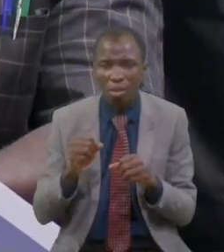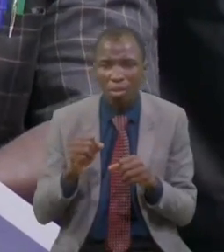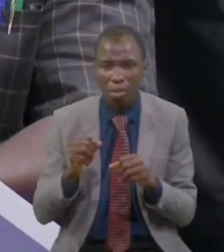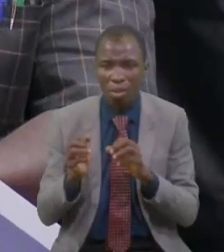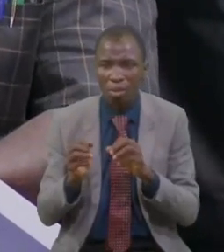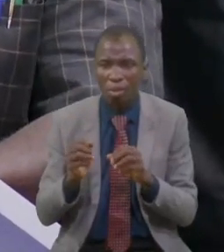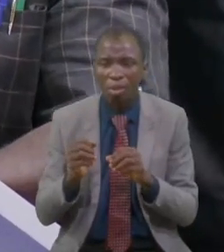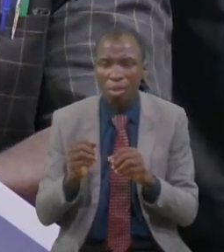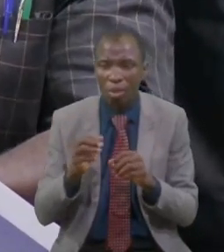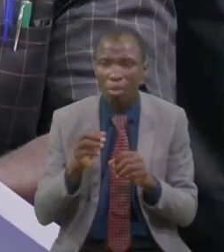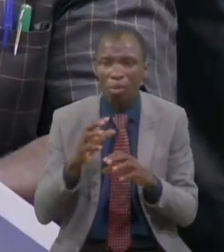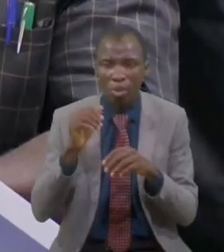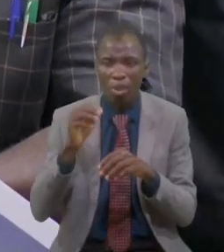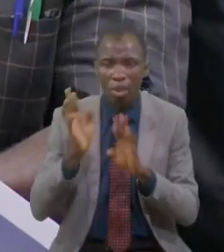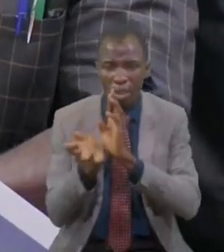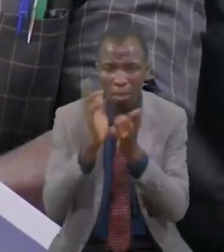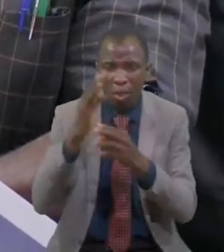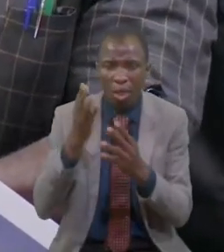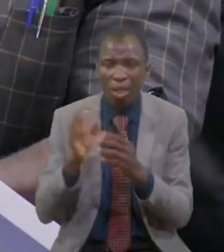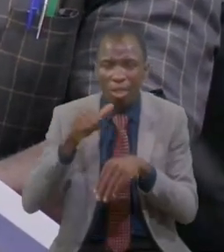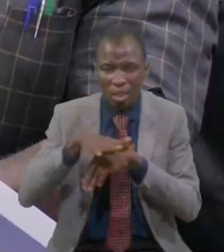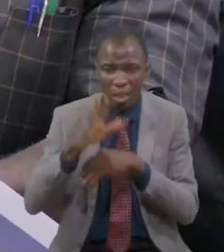votre nom au numéro